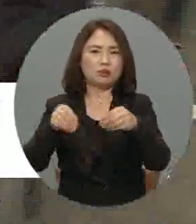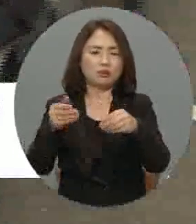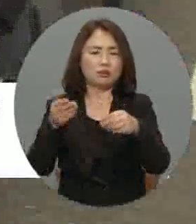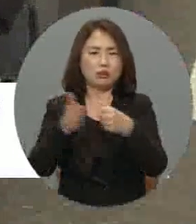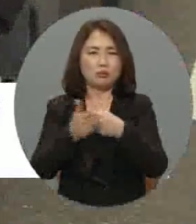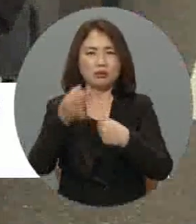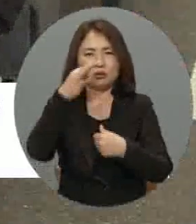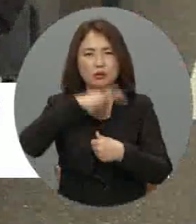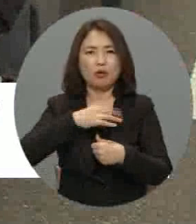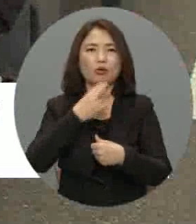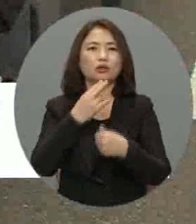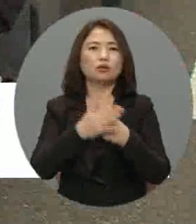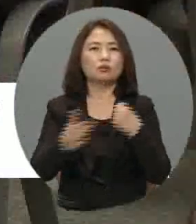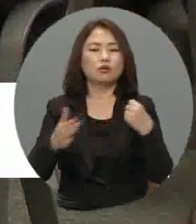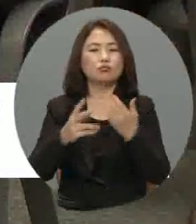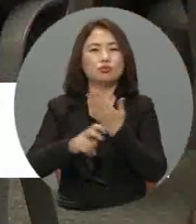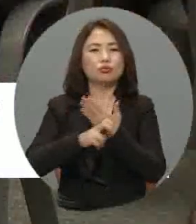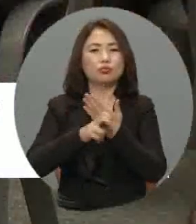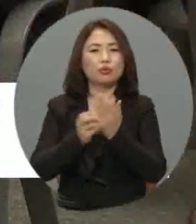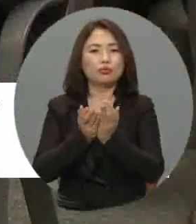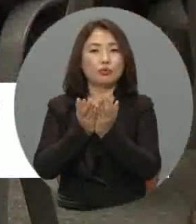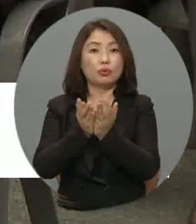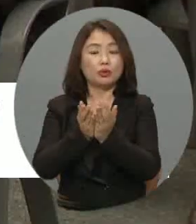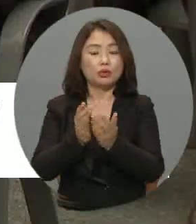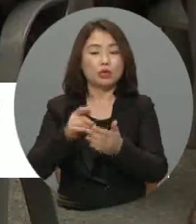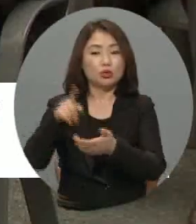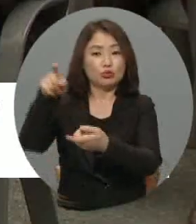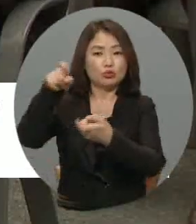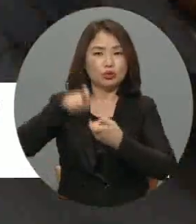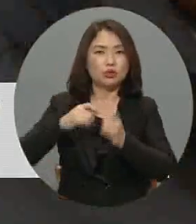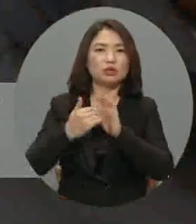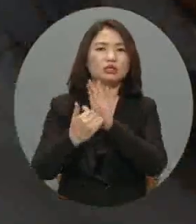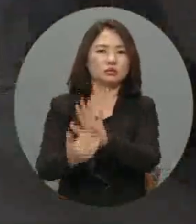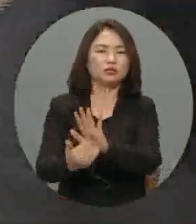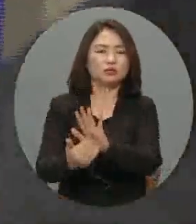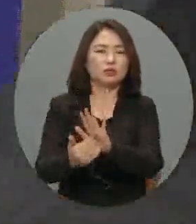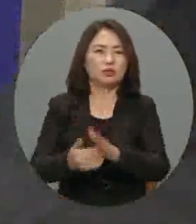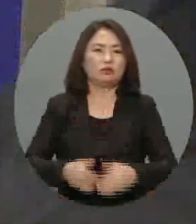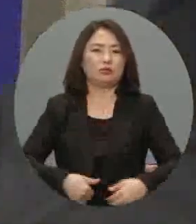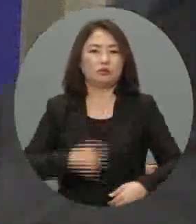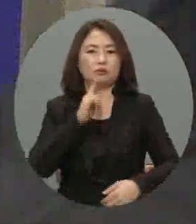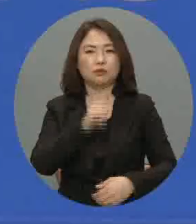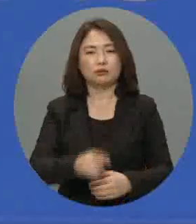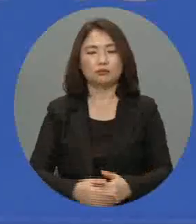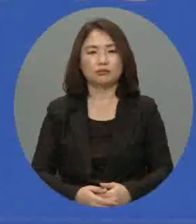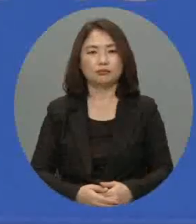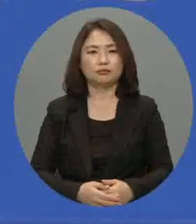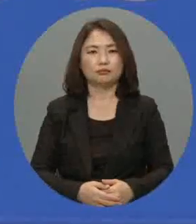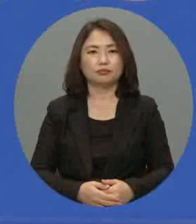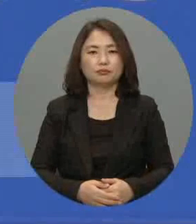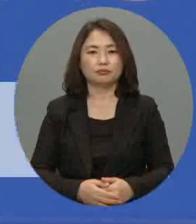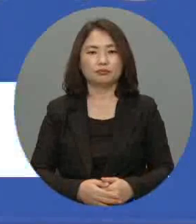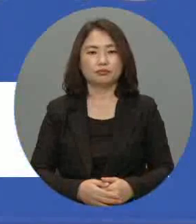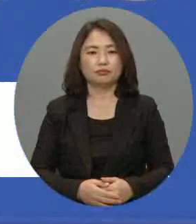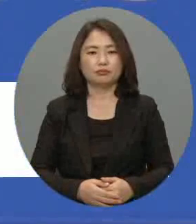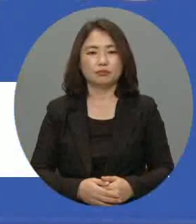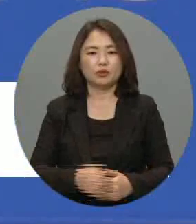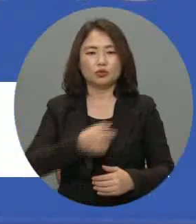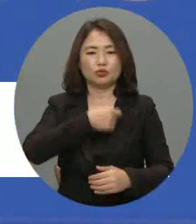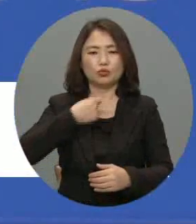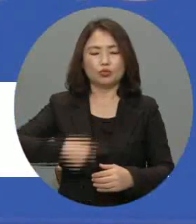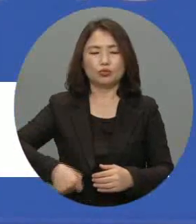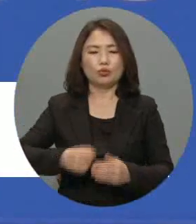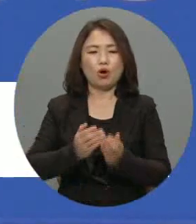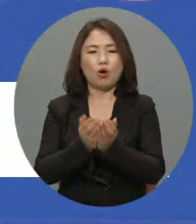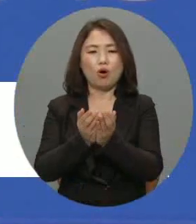떨어진다며 정부가 이들 불법 어획 수산물의 수입을 금지해야 한다고 밝혔습니다. 중국 어선이